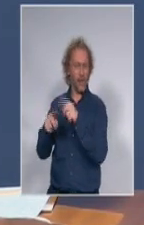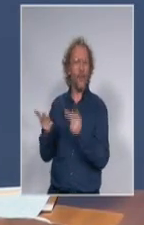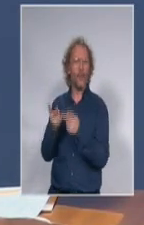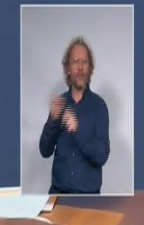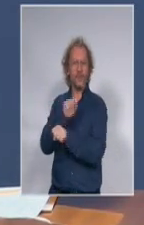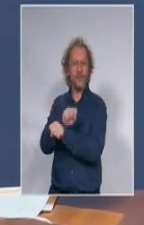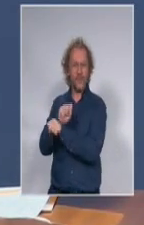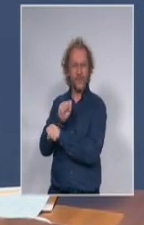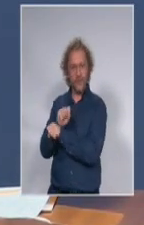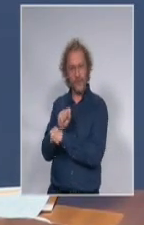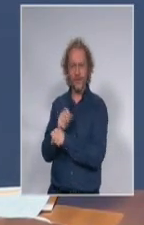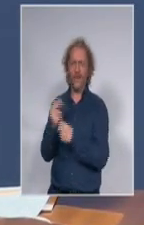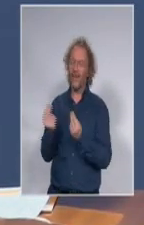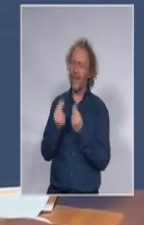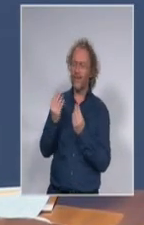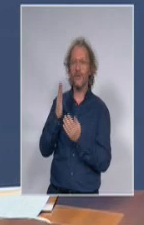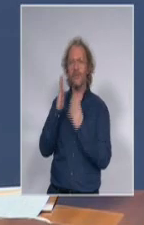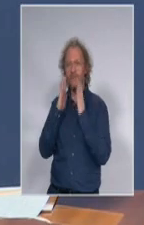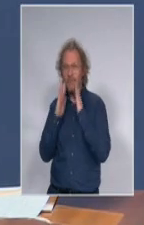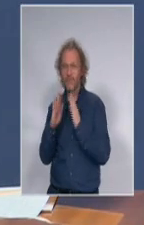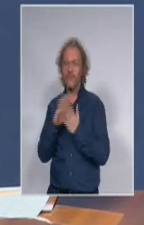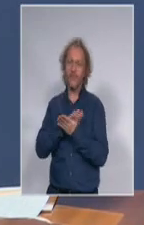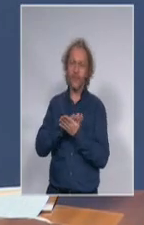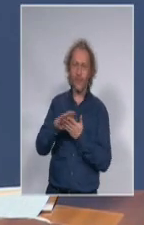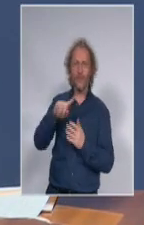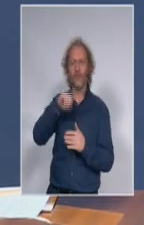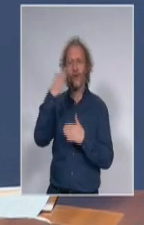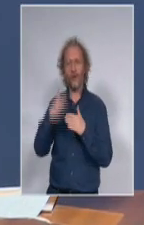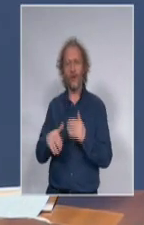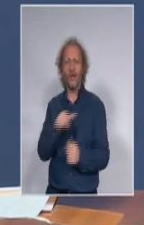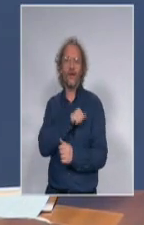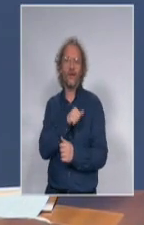od akta milosti do kraja godine donesemo, vidjet ćemo.